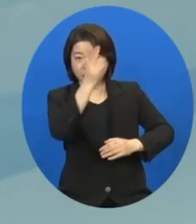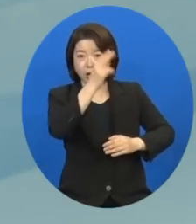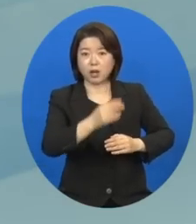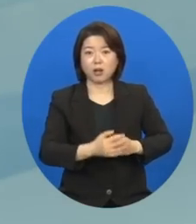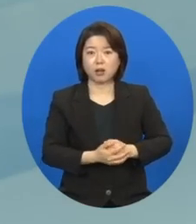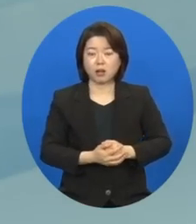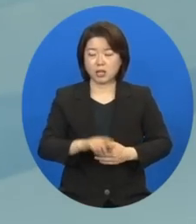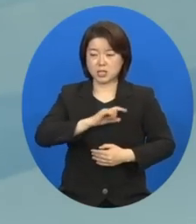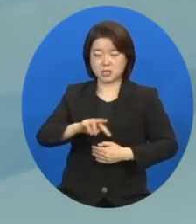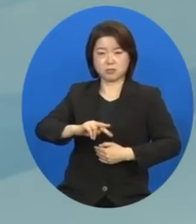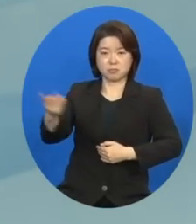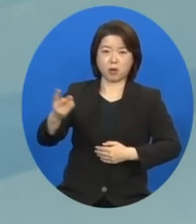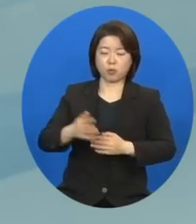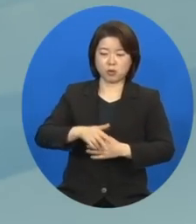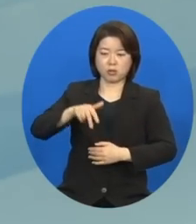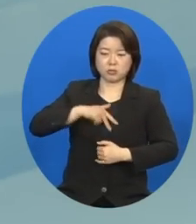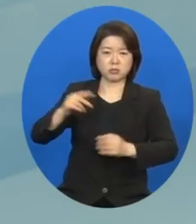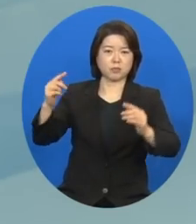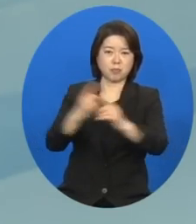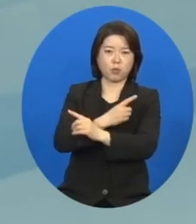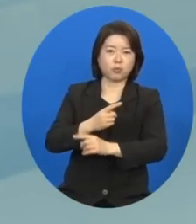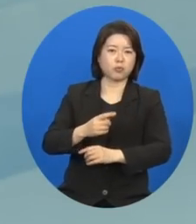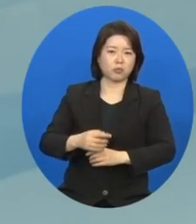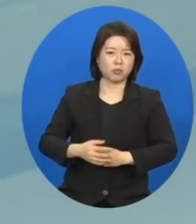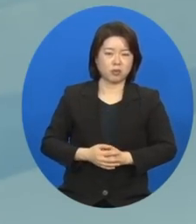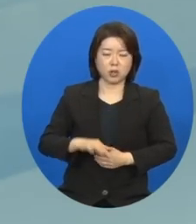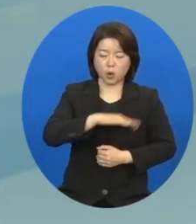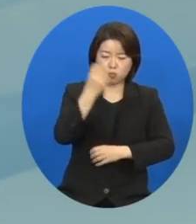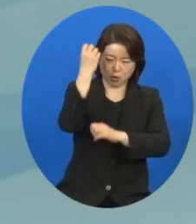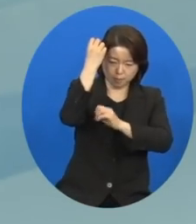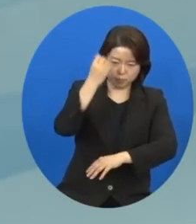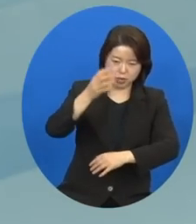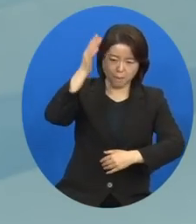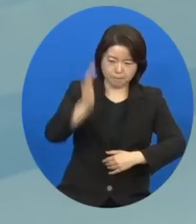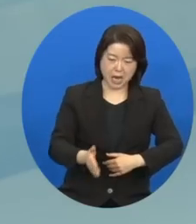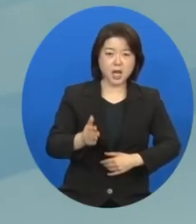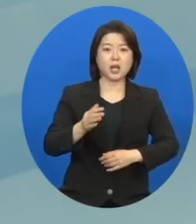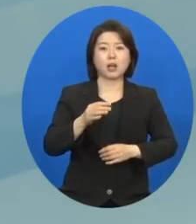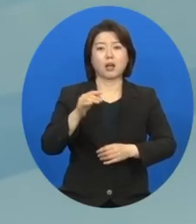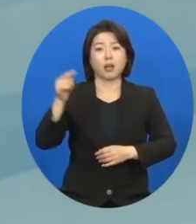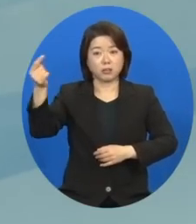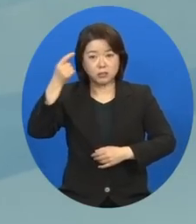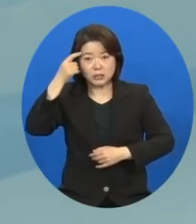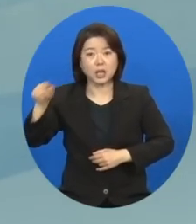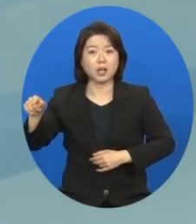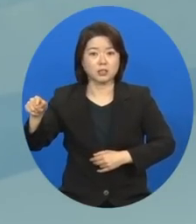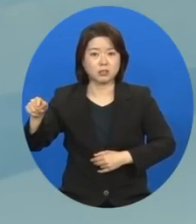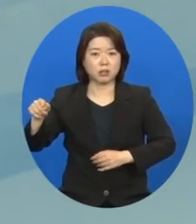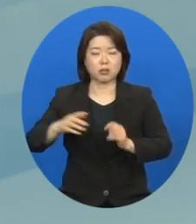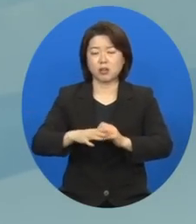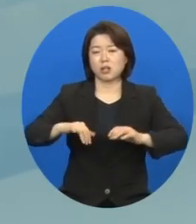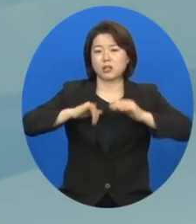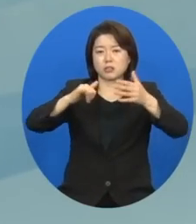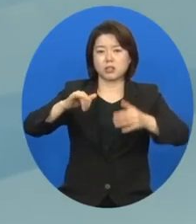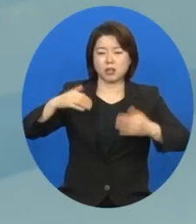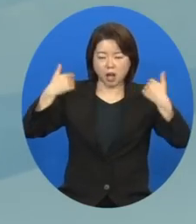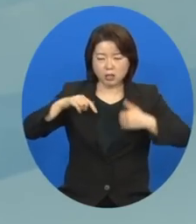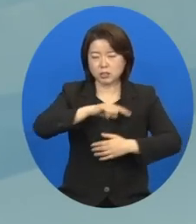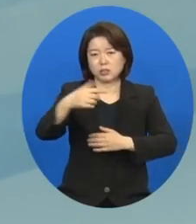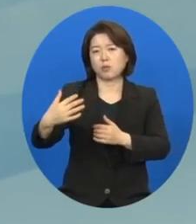이름을 바꿔므로써 정체성을 바꾸는 것입니다. 우리의 뿌리를 잘라내려는 시도였습니다. 세상은 늘 이런 식으로 우리를